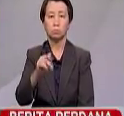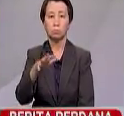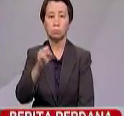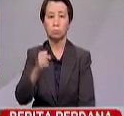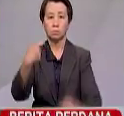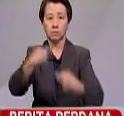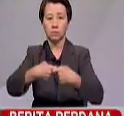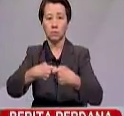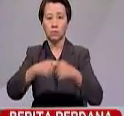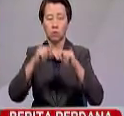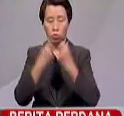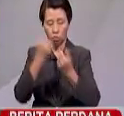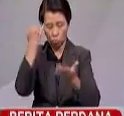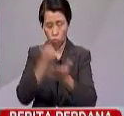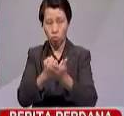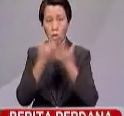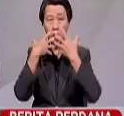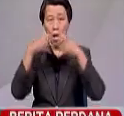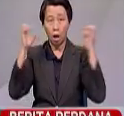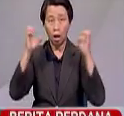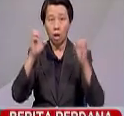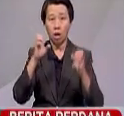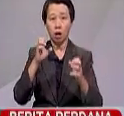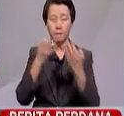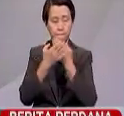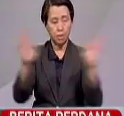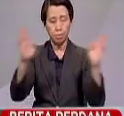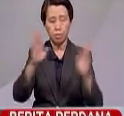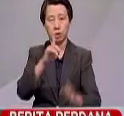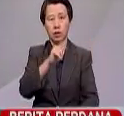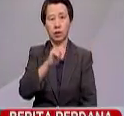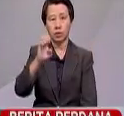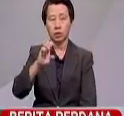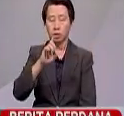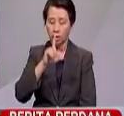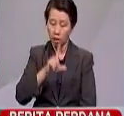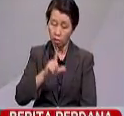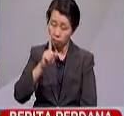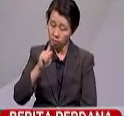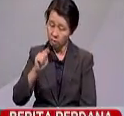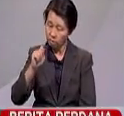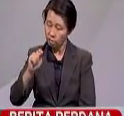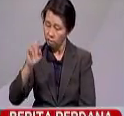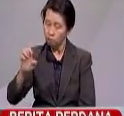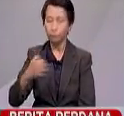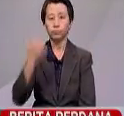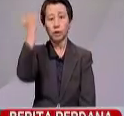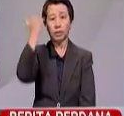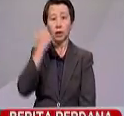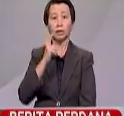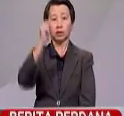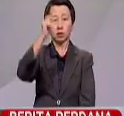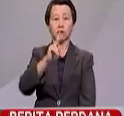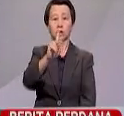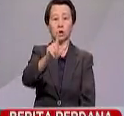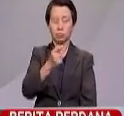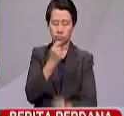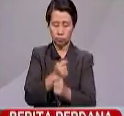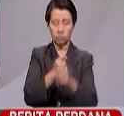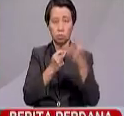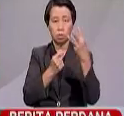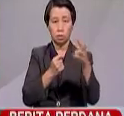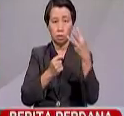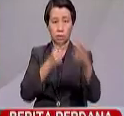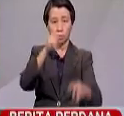Kes berkaitan kumpulan pengganas harimau pembebasan Tamil Eelam LTTE. Mahkamah Tinggi Kuala Lumpur menetapkan